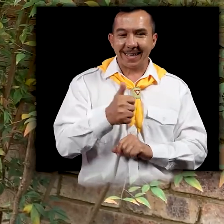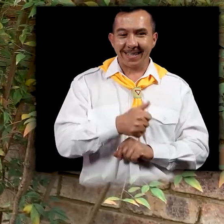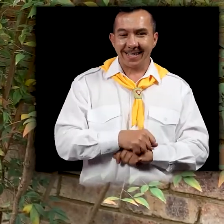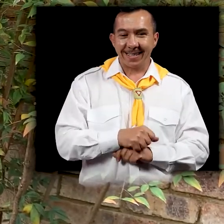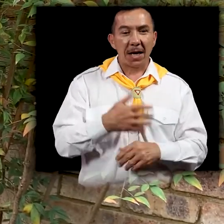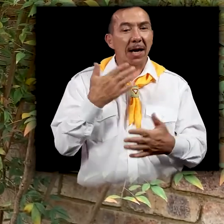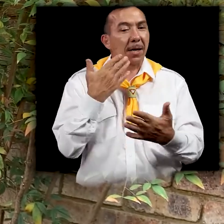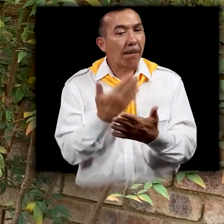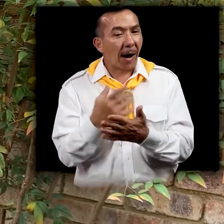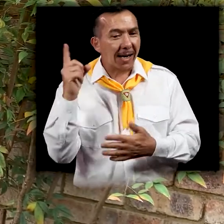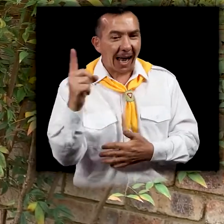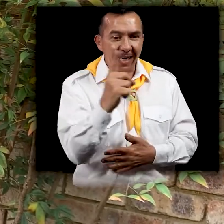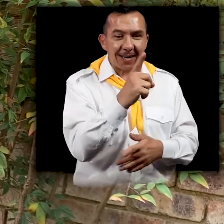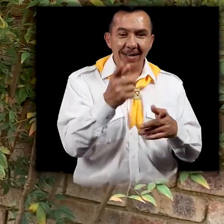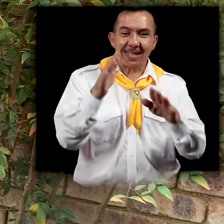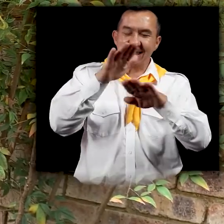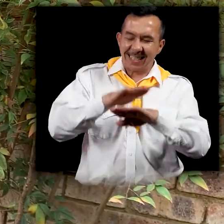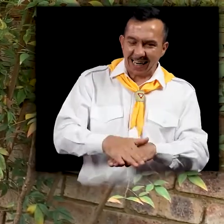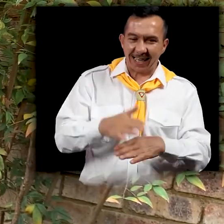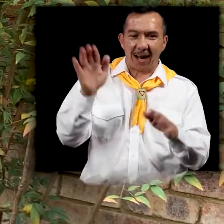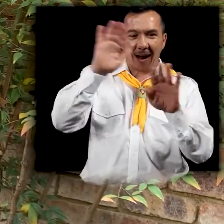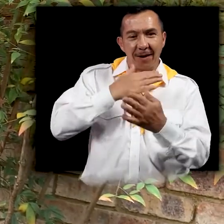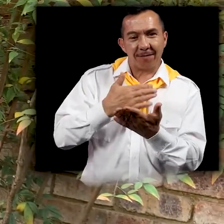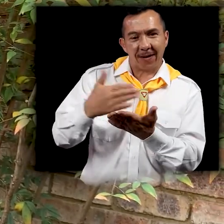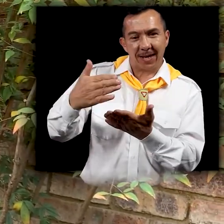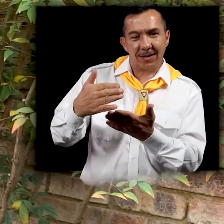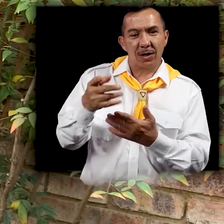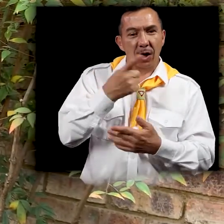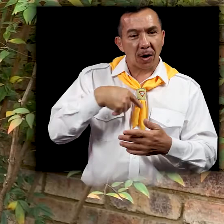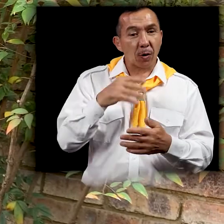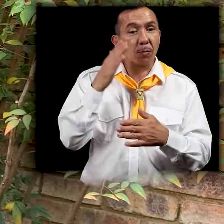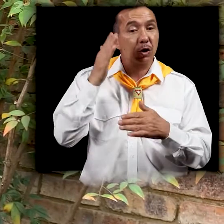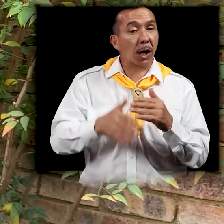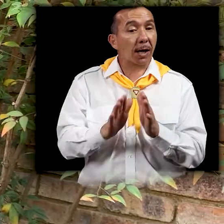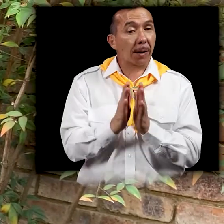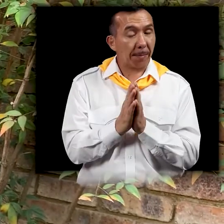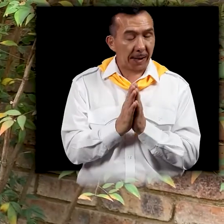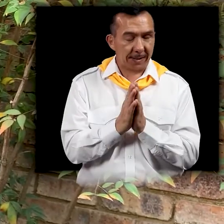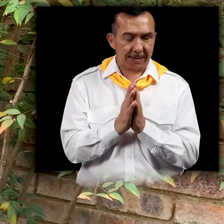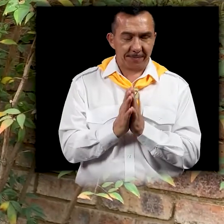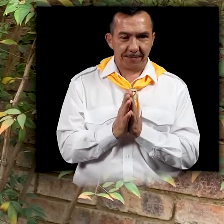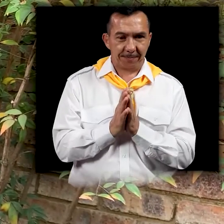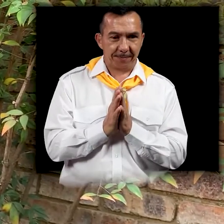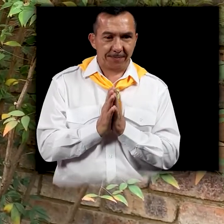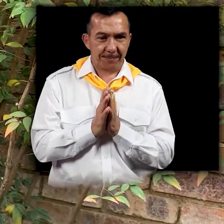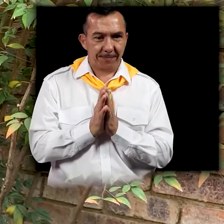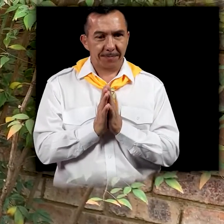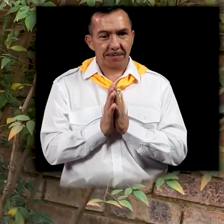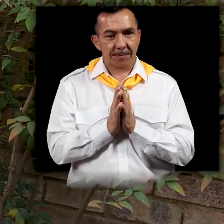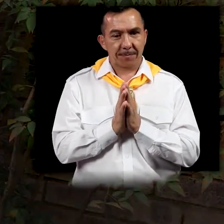Wonderlike les. Mag elkeen 'n geseënde aand verder hê. Kom ons sluit af met 'n gebed.